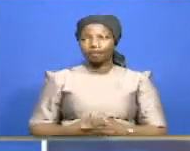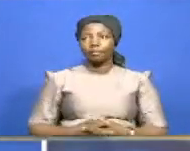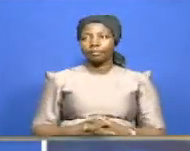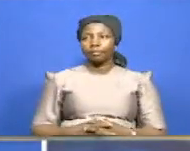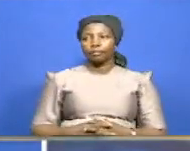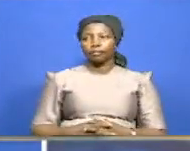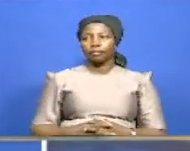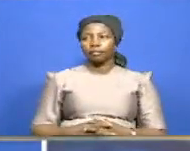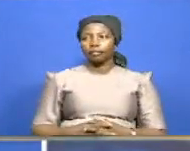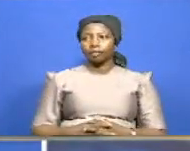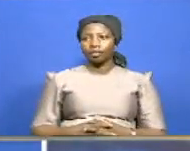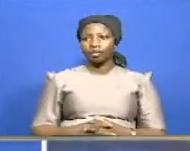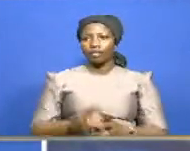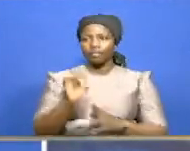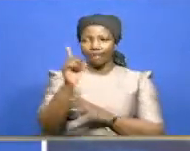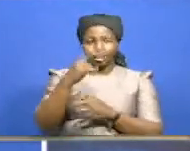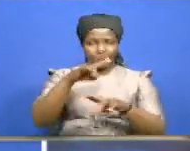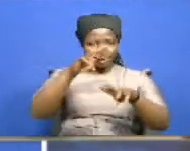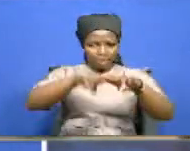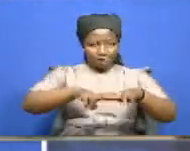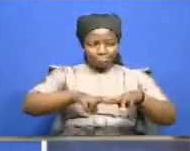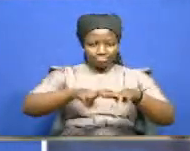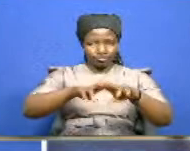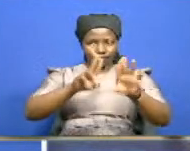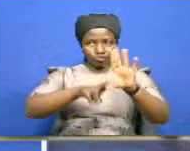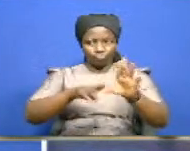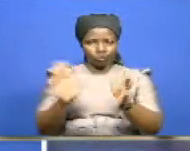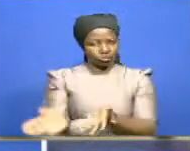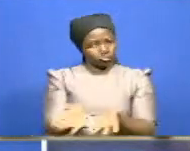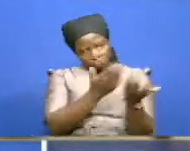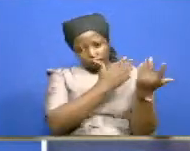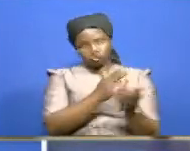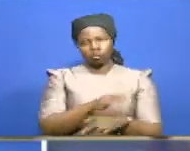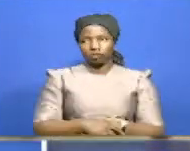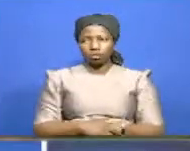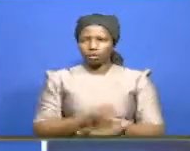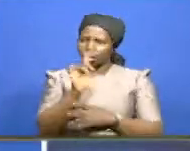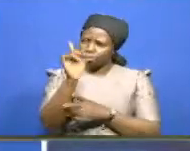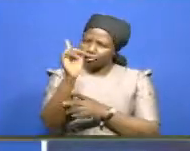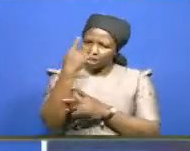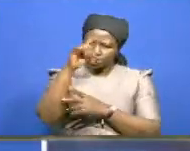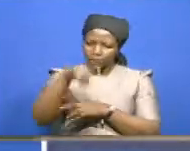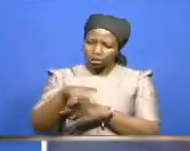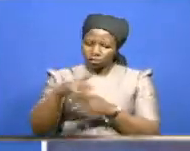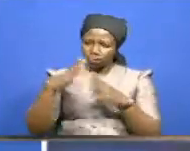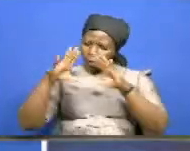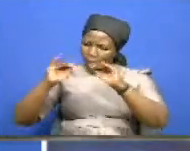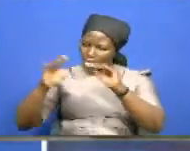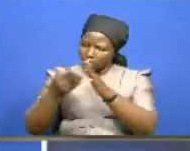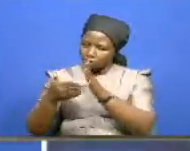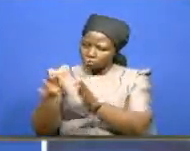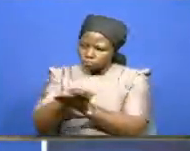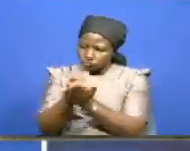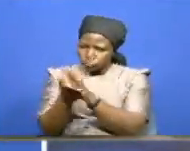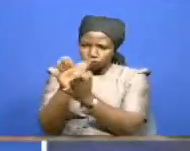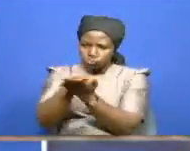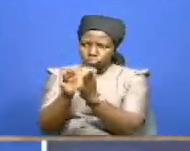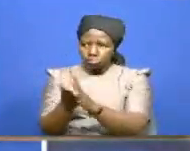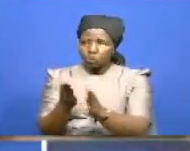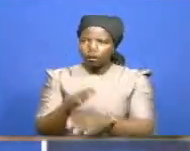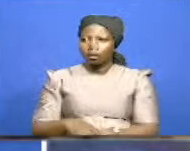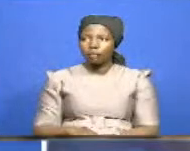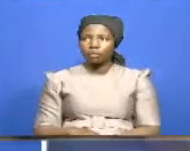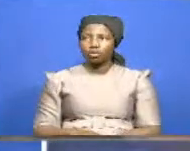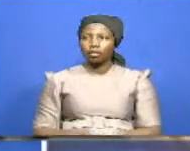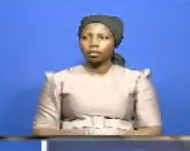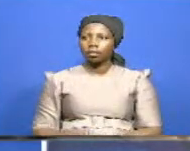namna hiyo. Toa kiti kwanza. Kiti ndio. Lazima tuanze tukunje mattress. Haya, kunja. Moshi. Hata wewe ukicheki unaona kama